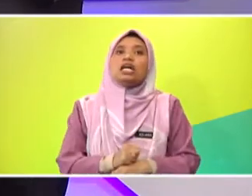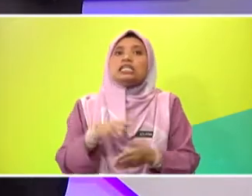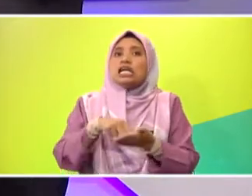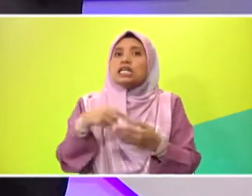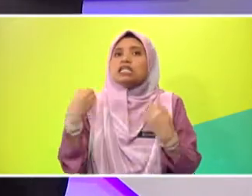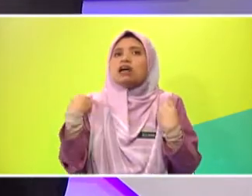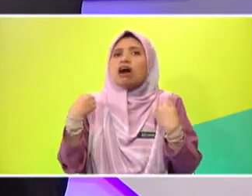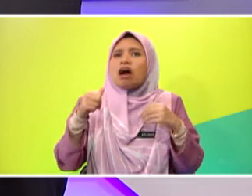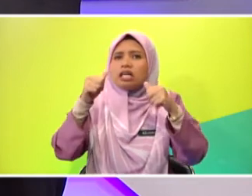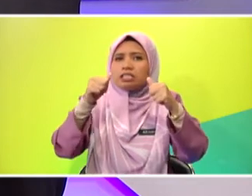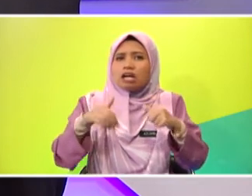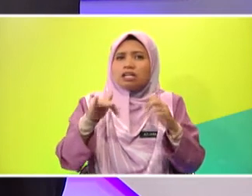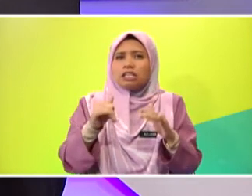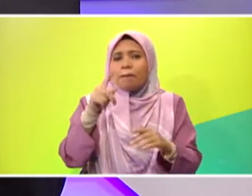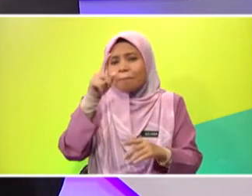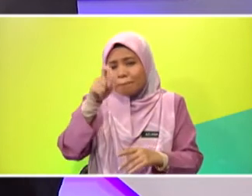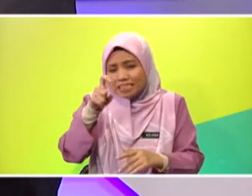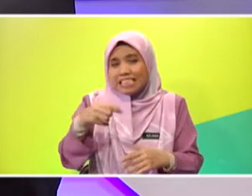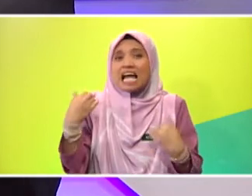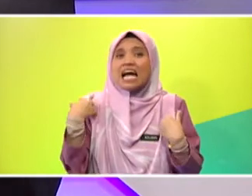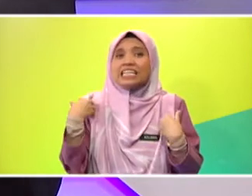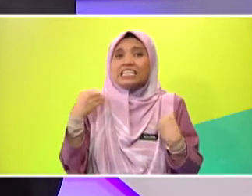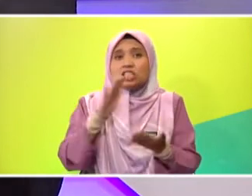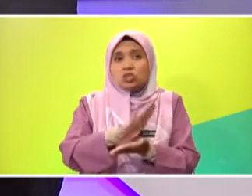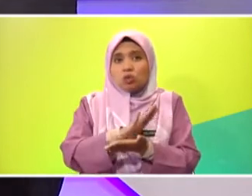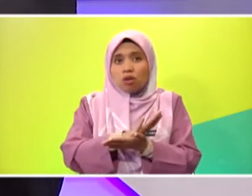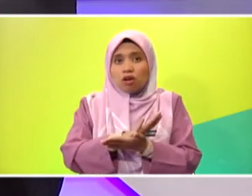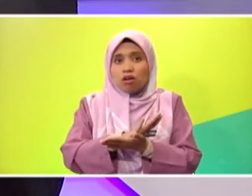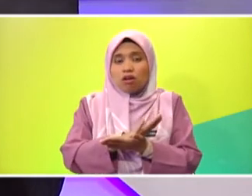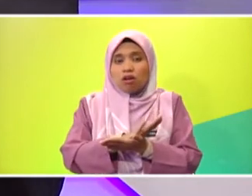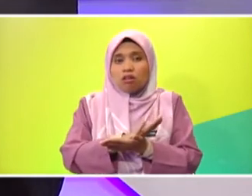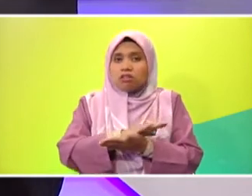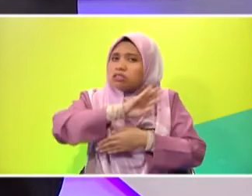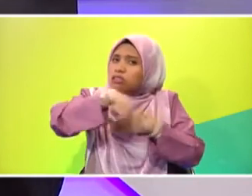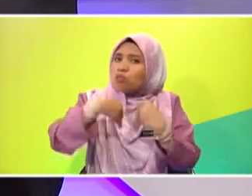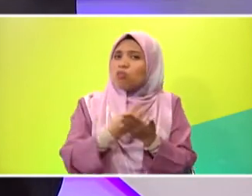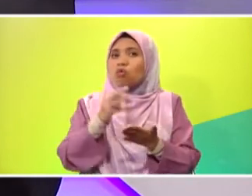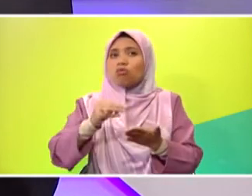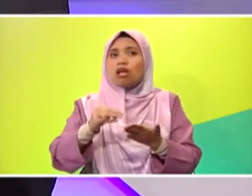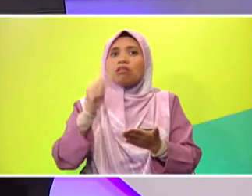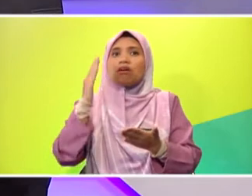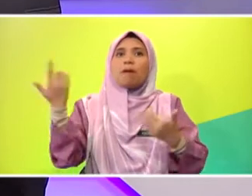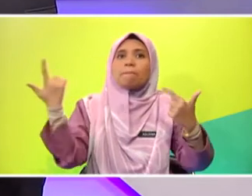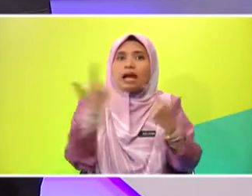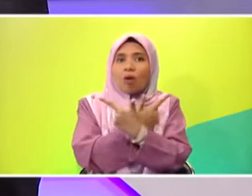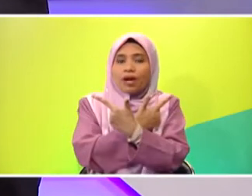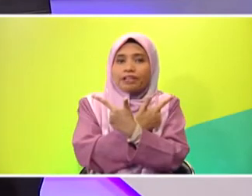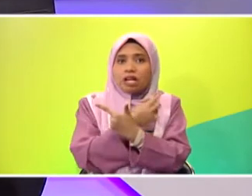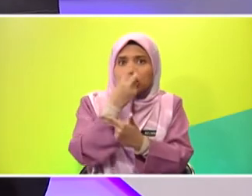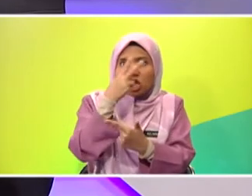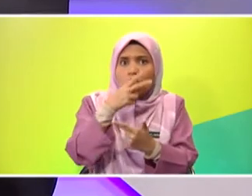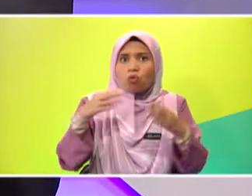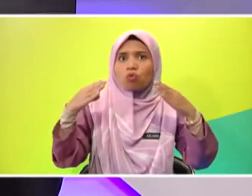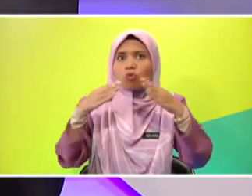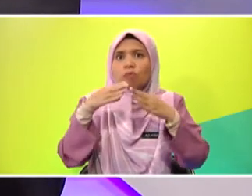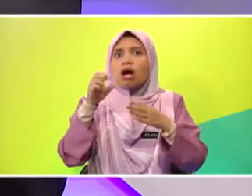menyaru yang pasti wajib di sekolah-sekolah slow Malaysia mereka akan berlawanan antara satu sama lain rumah sukan apakah